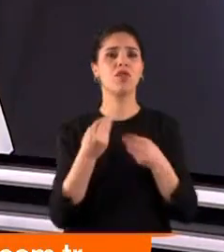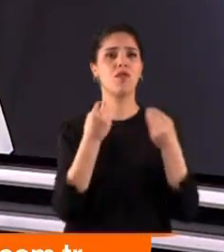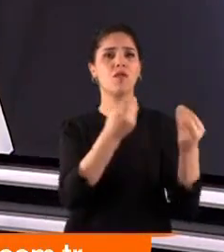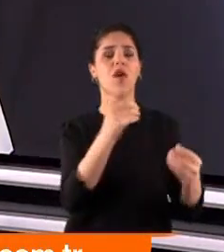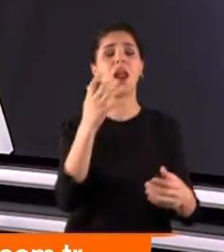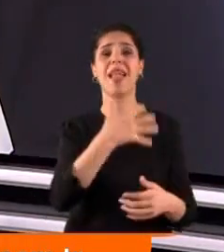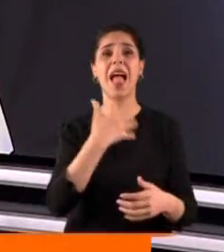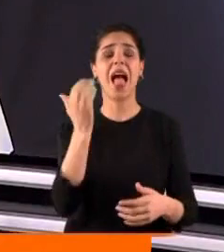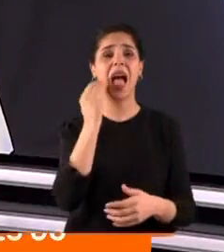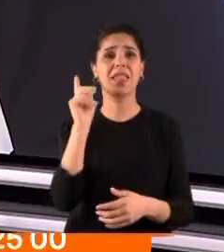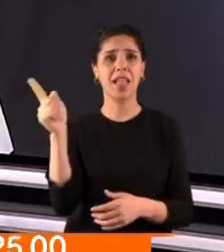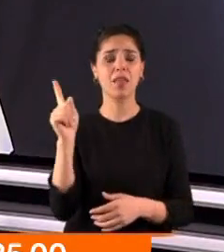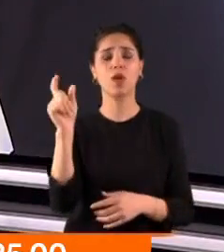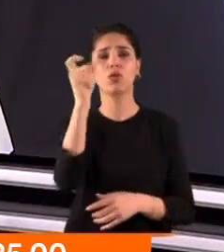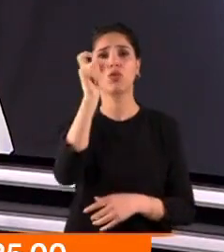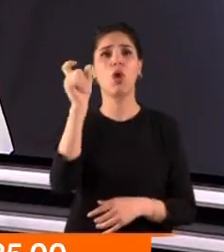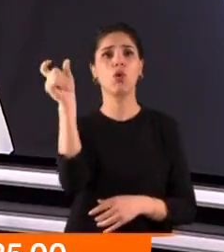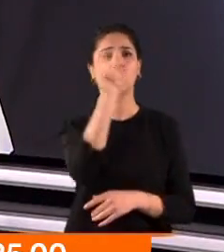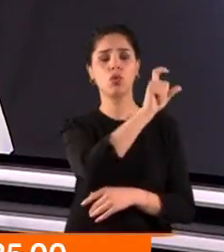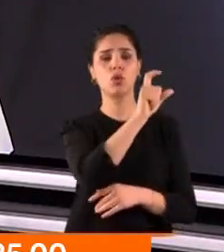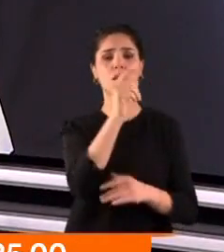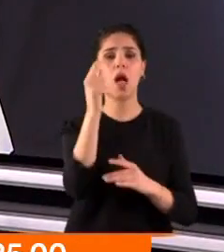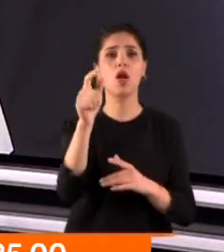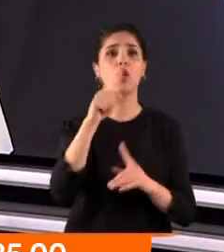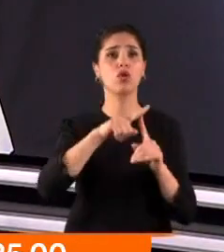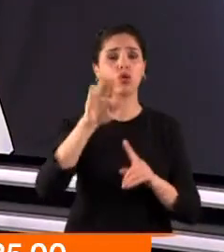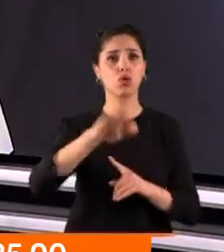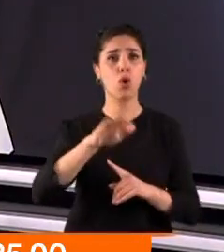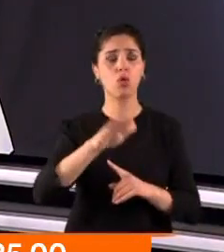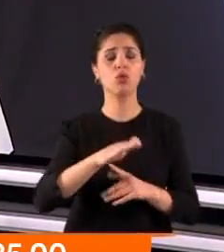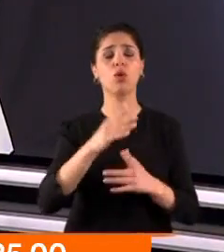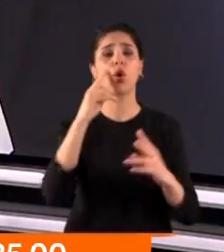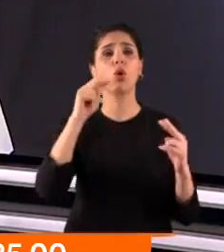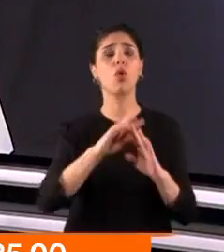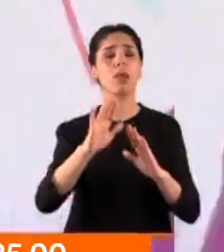ay torununu göremedikten sonra Müge Anlı'da yüzleştiği acı gerçek.